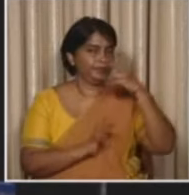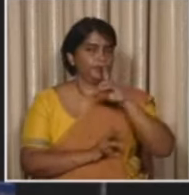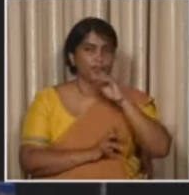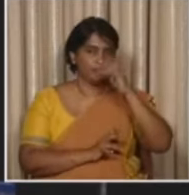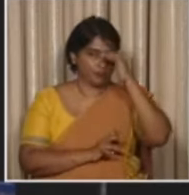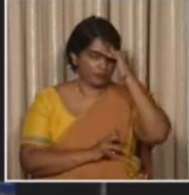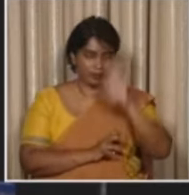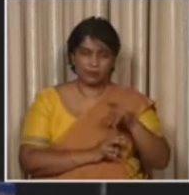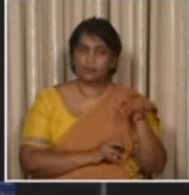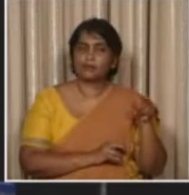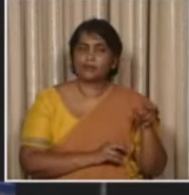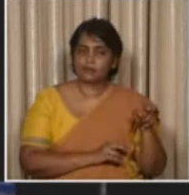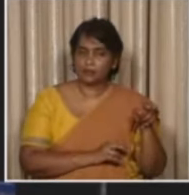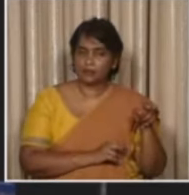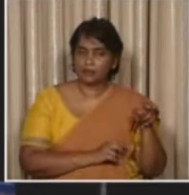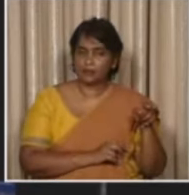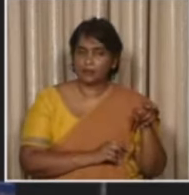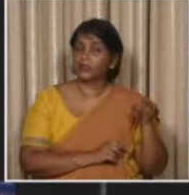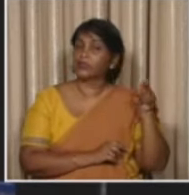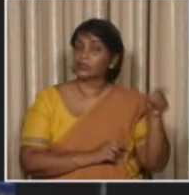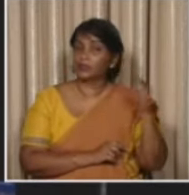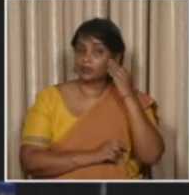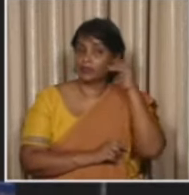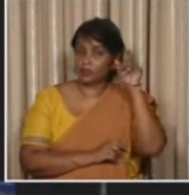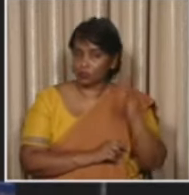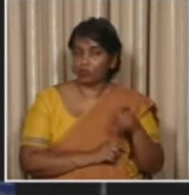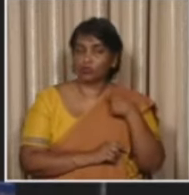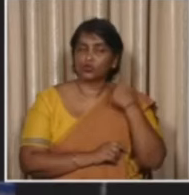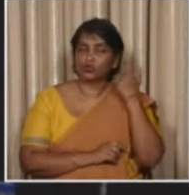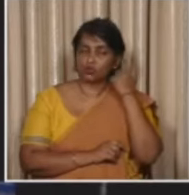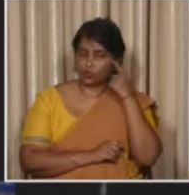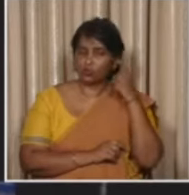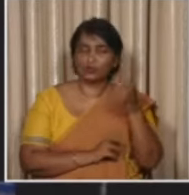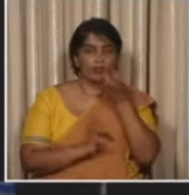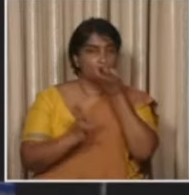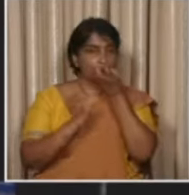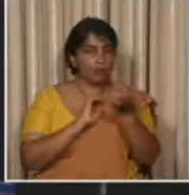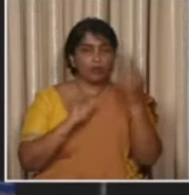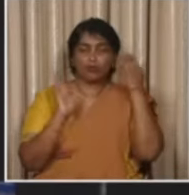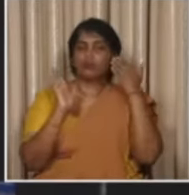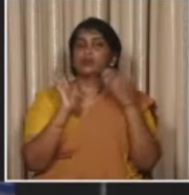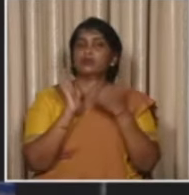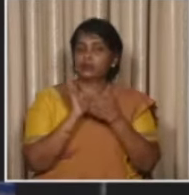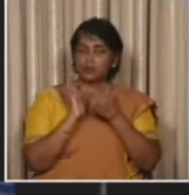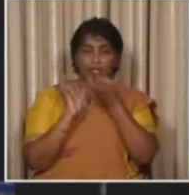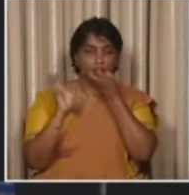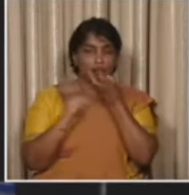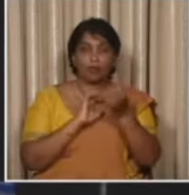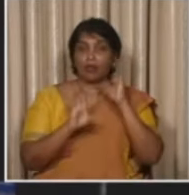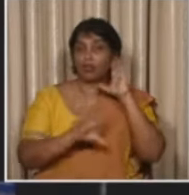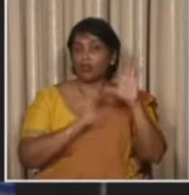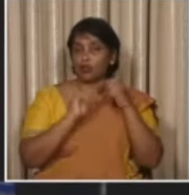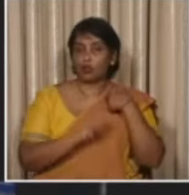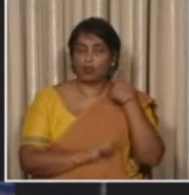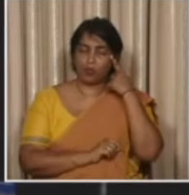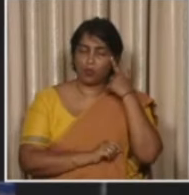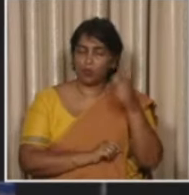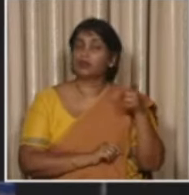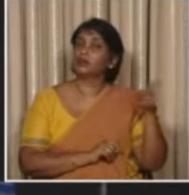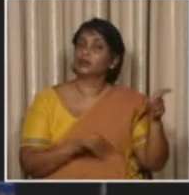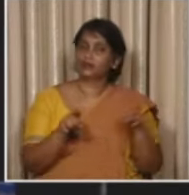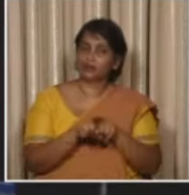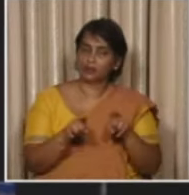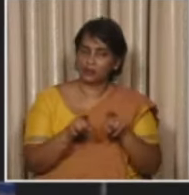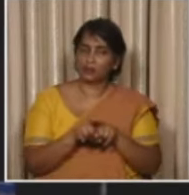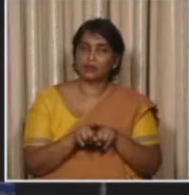කතානායකතුමනි එතුමිය දැනන් හිටියා මේ ප්‍රහාරය පිළිබඳවත් මේ ප්‍රහාරයේ තොරතුරු පිළිබඳවත්. එතකොට